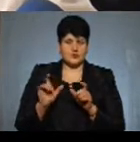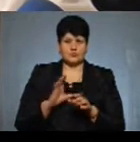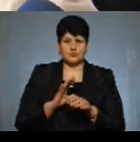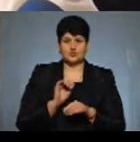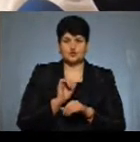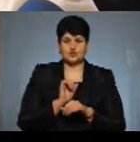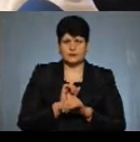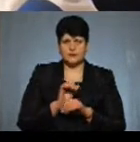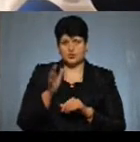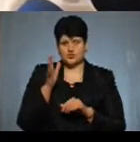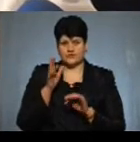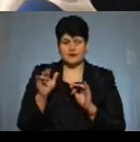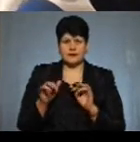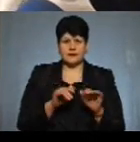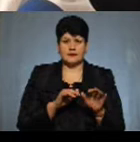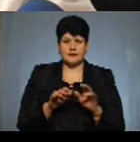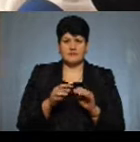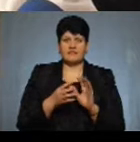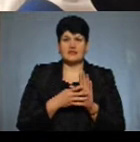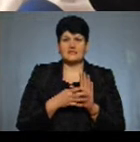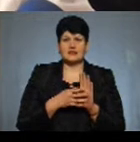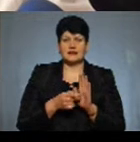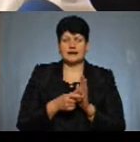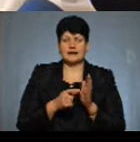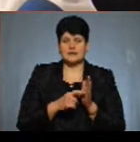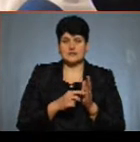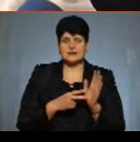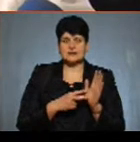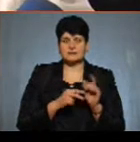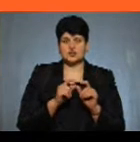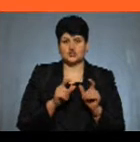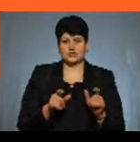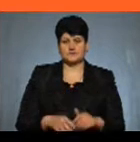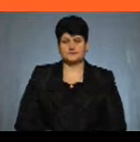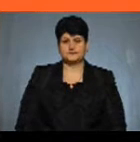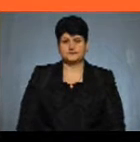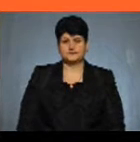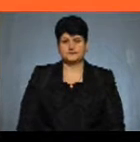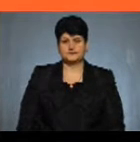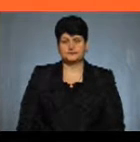була призупинена освітня діяльність в 9 класах 7 шкіл.